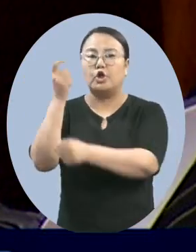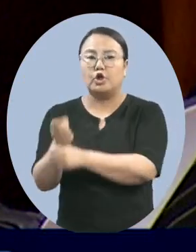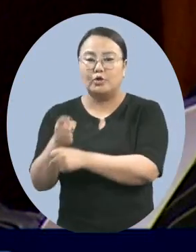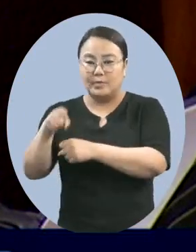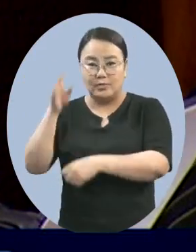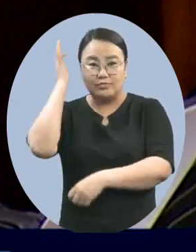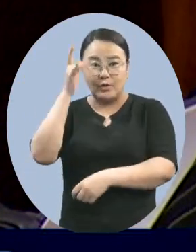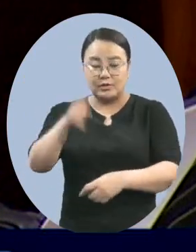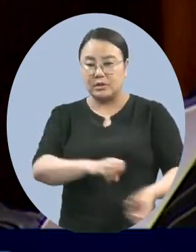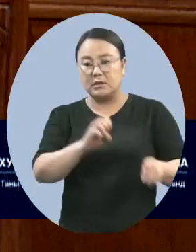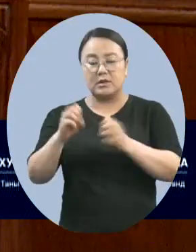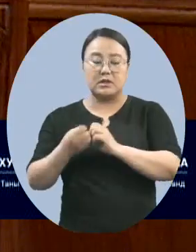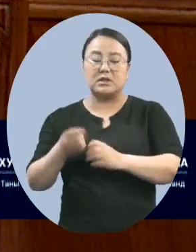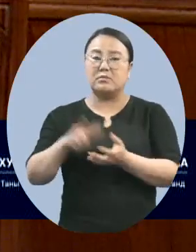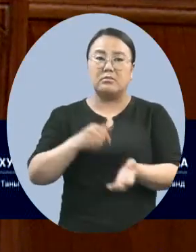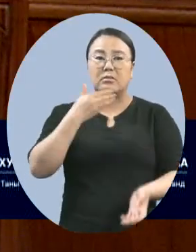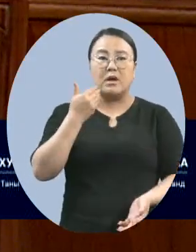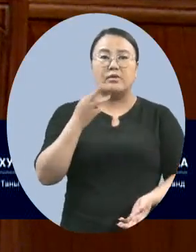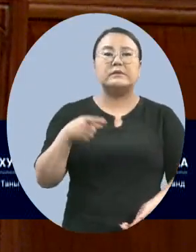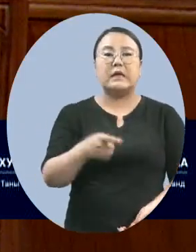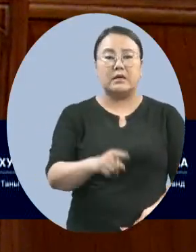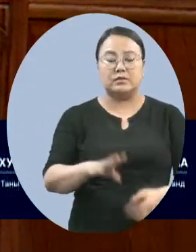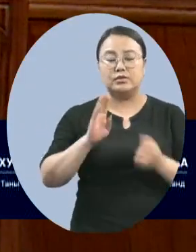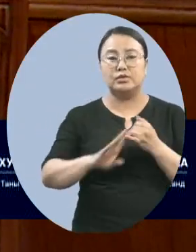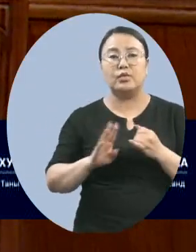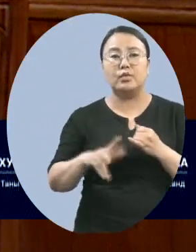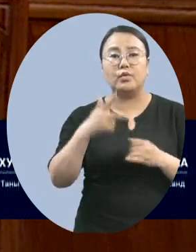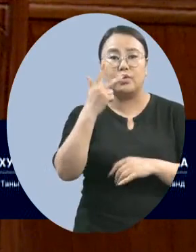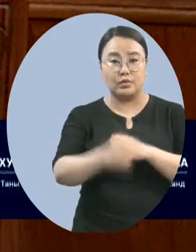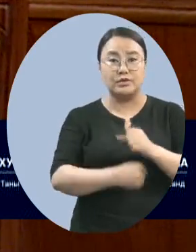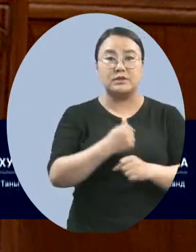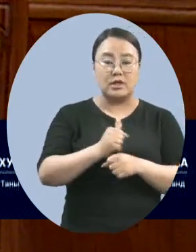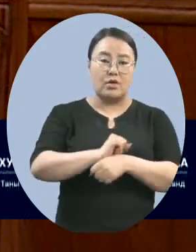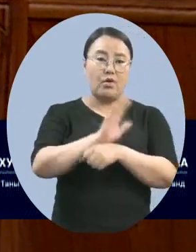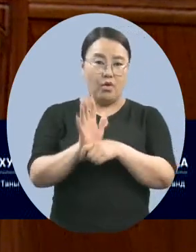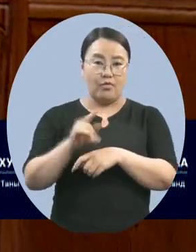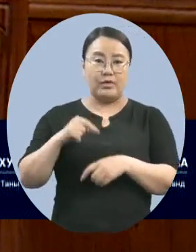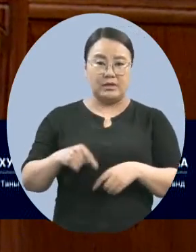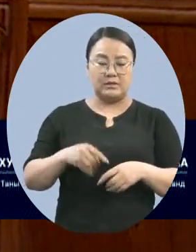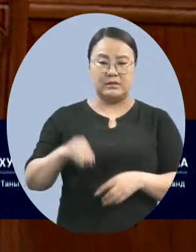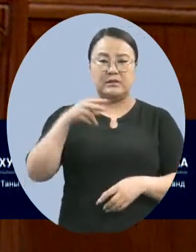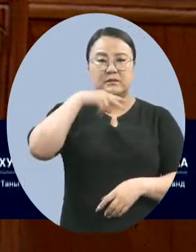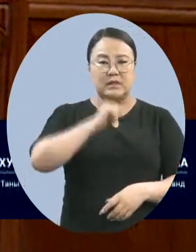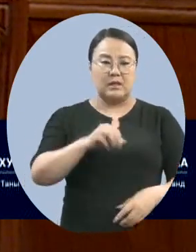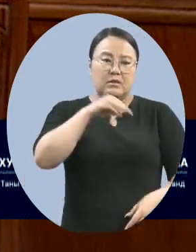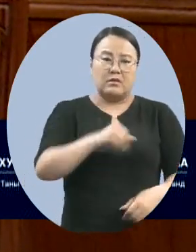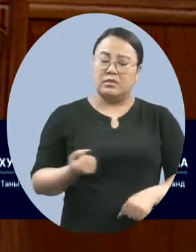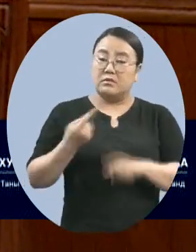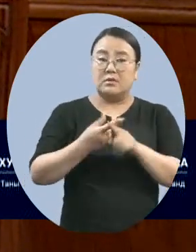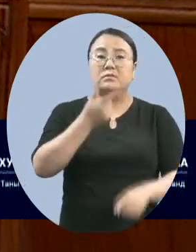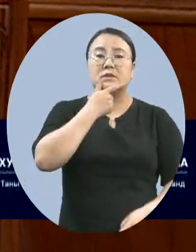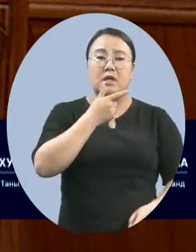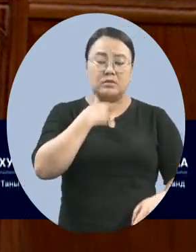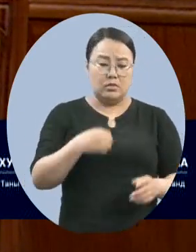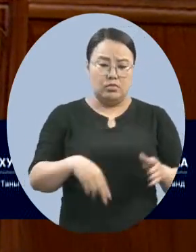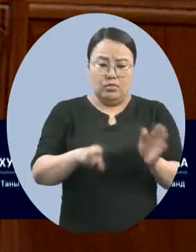руугаа яагаад тавиаггүй юм болов? Сүүлийн 3 жил бид энэ ковид дайн гээд энэ цалин дэтгэр хэмжээ өлөгтөө нэмж чадаагүй юм аа. Нөхөр